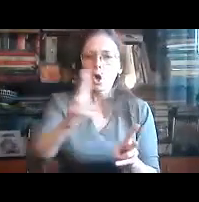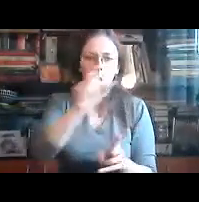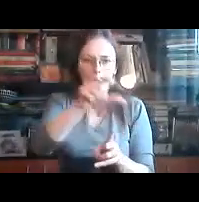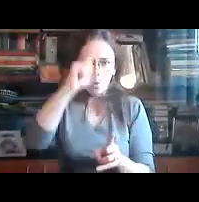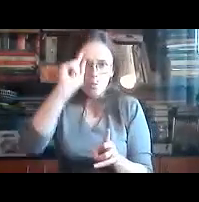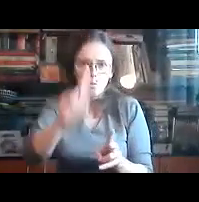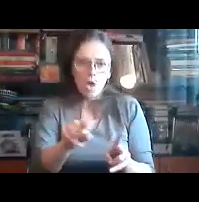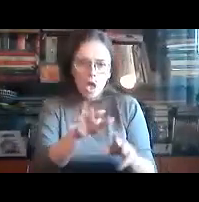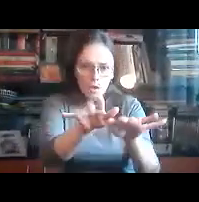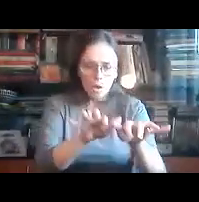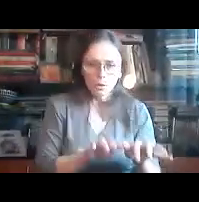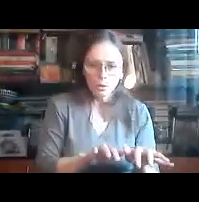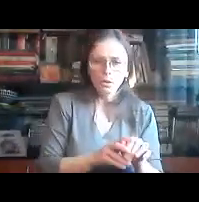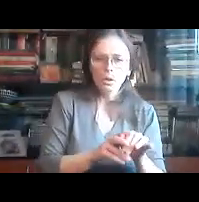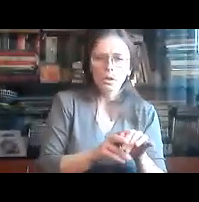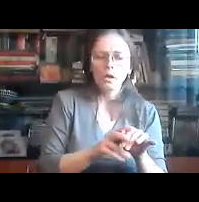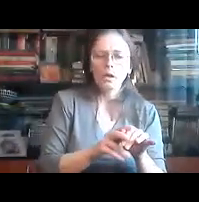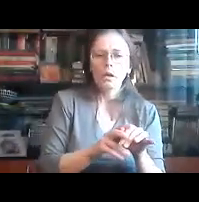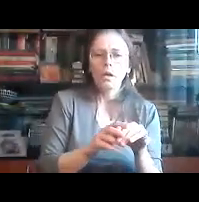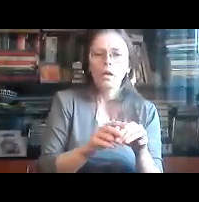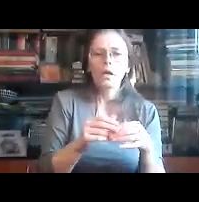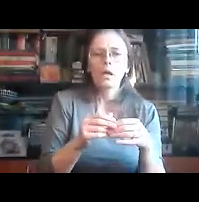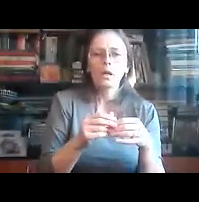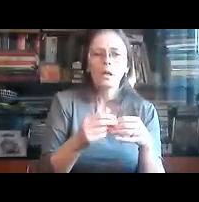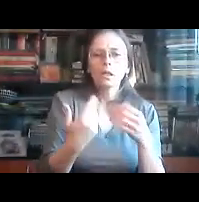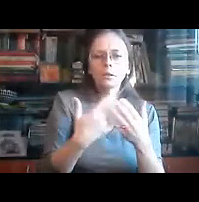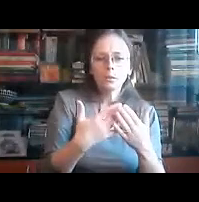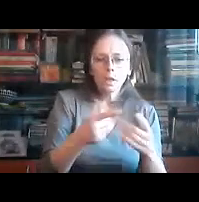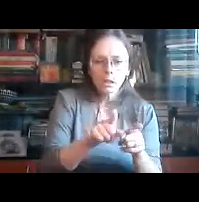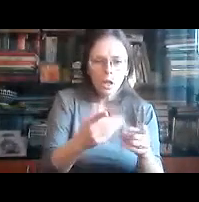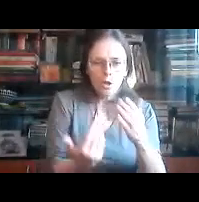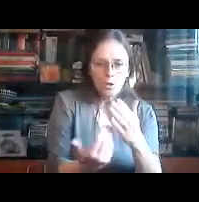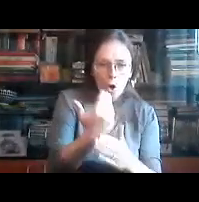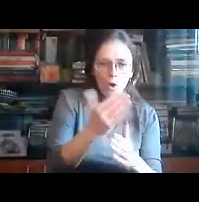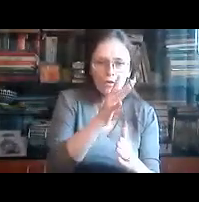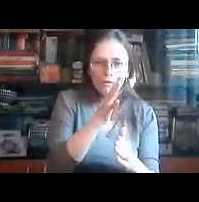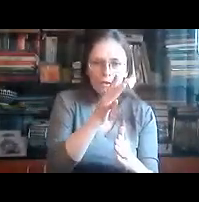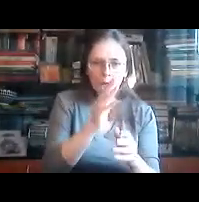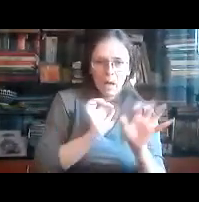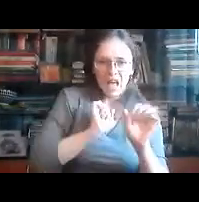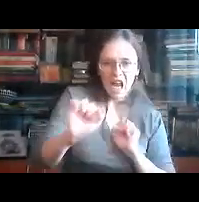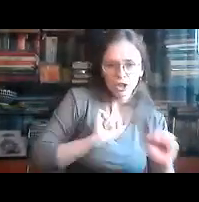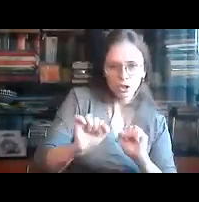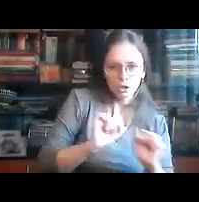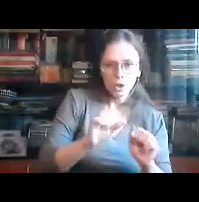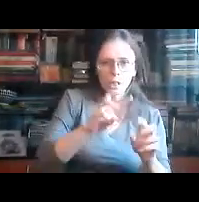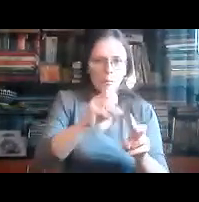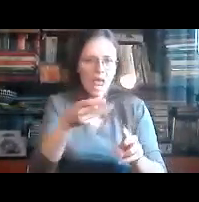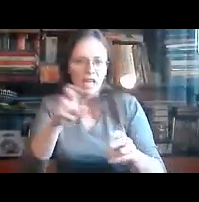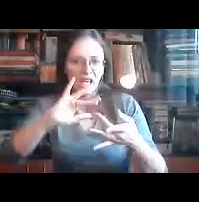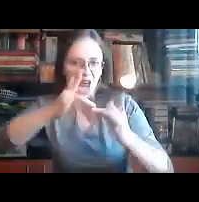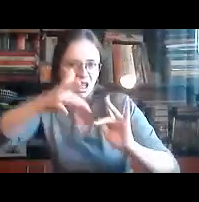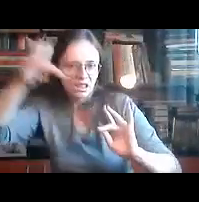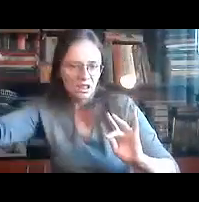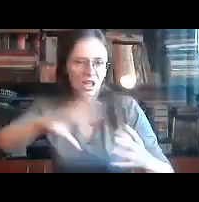работают на стыке режиссуры, мультимедиальности, интернета, каких-то новых технологий. И